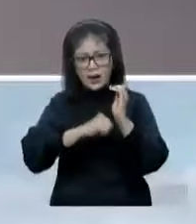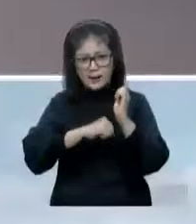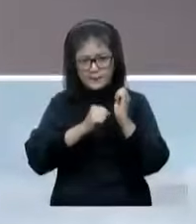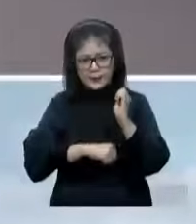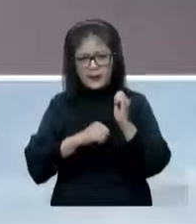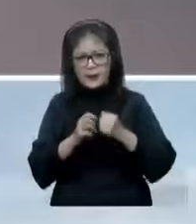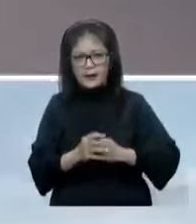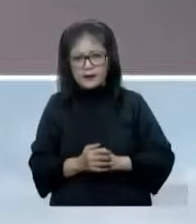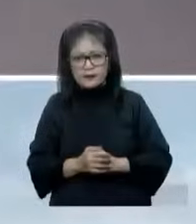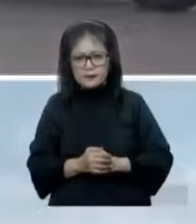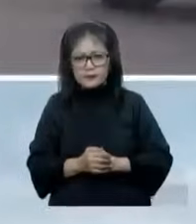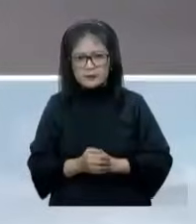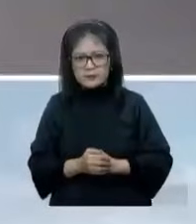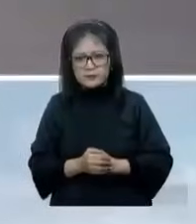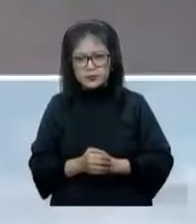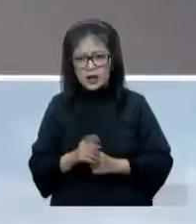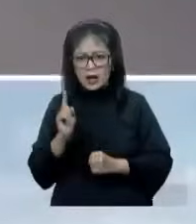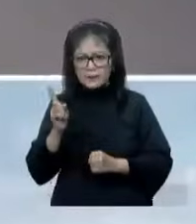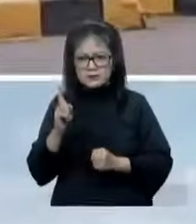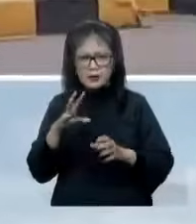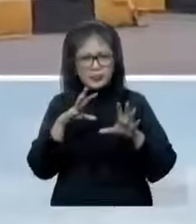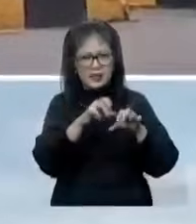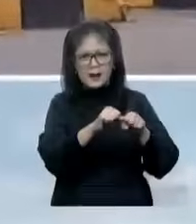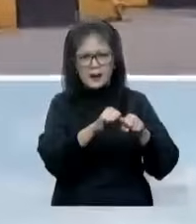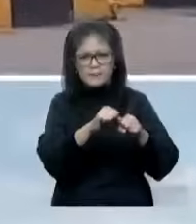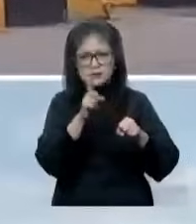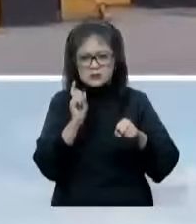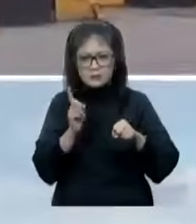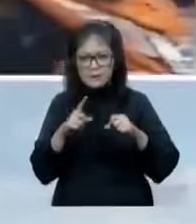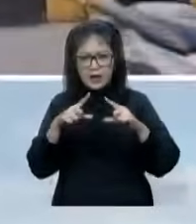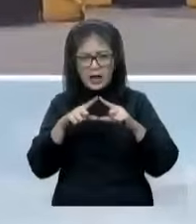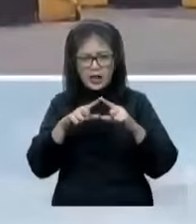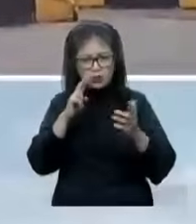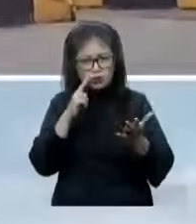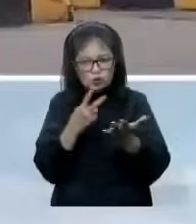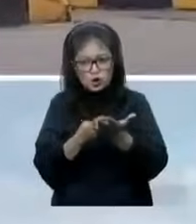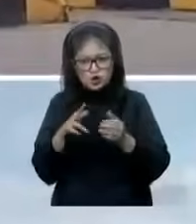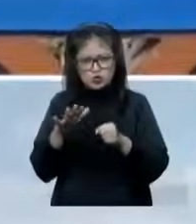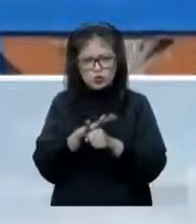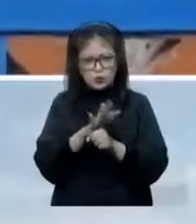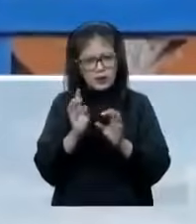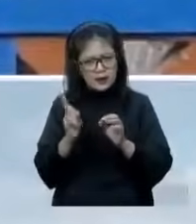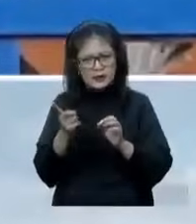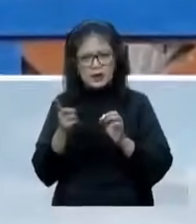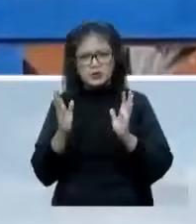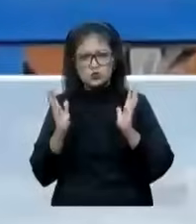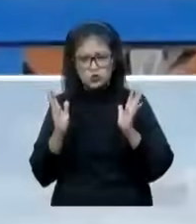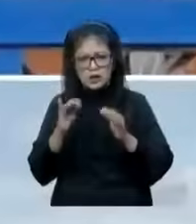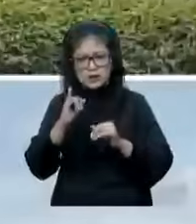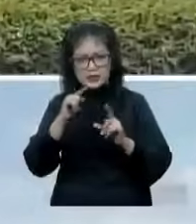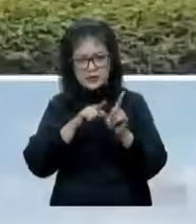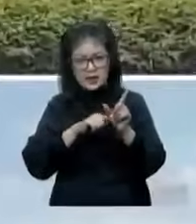baik Eh kenapa ditangkap karena berdasarkan bukti yang cukup maka saudara ya patut